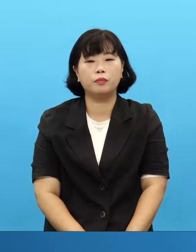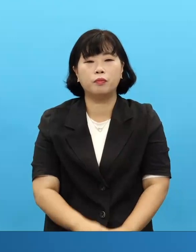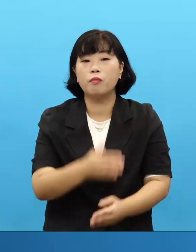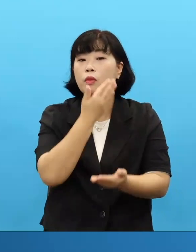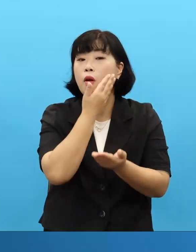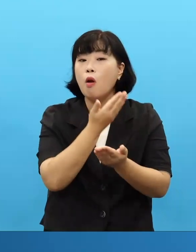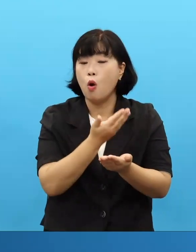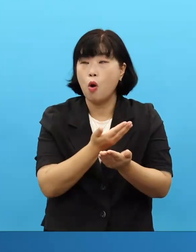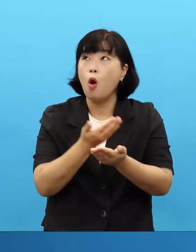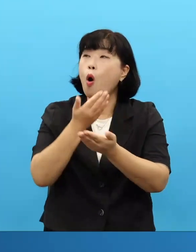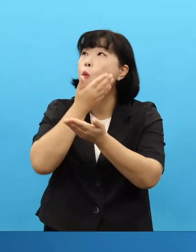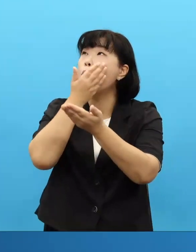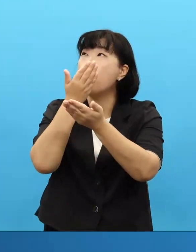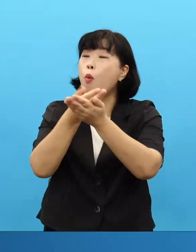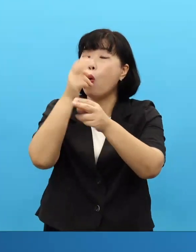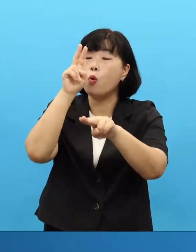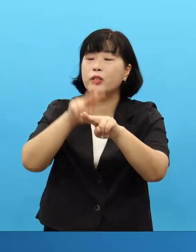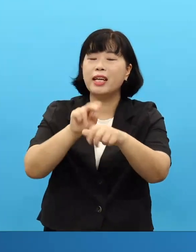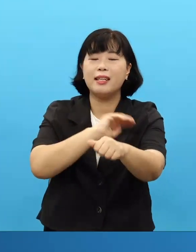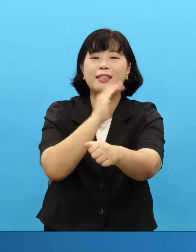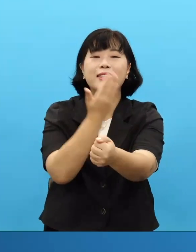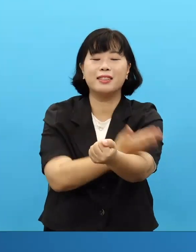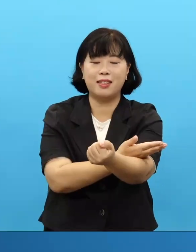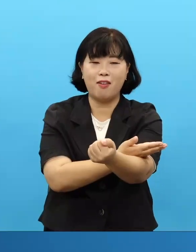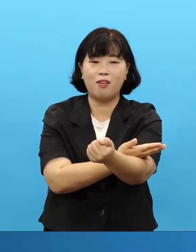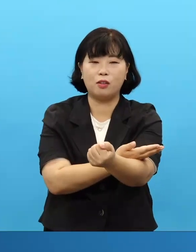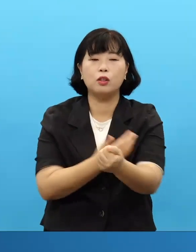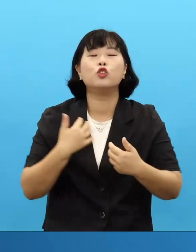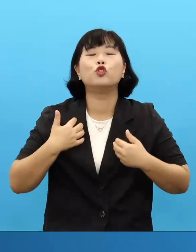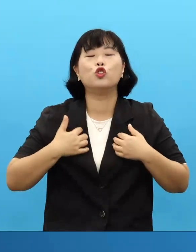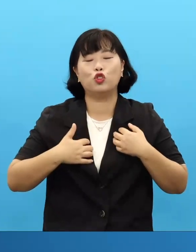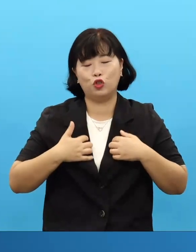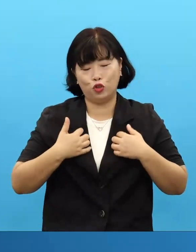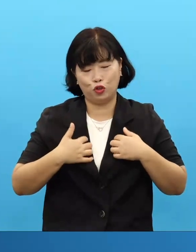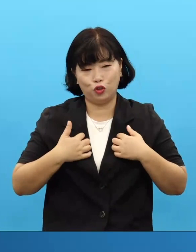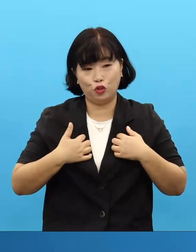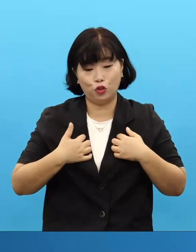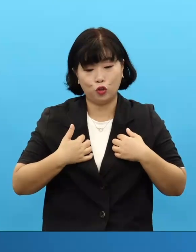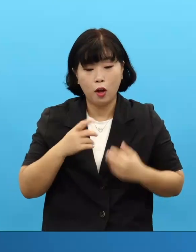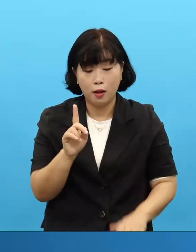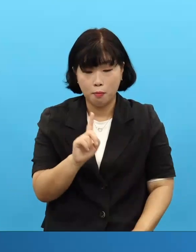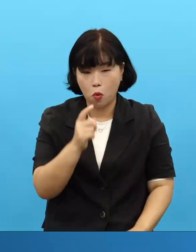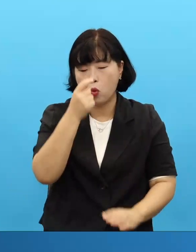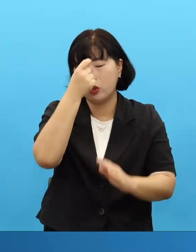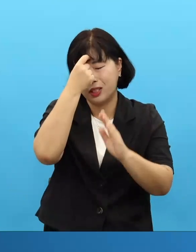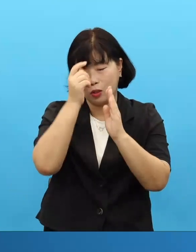보좌의 능력. The power of the throne. 이거 누리는 것이 기도.